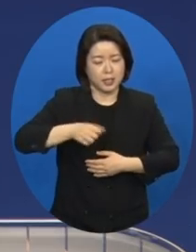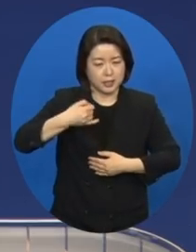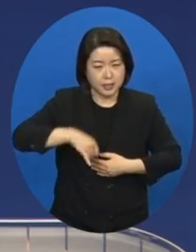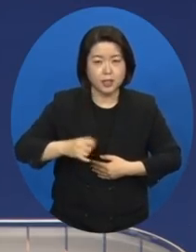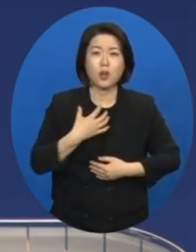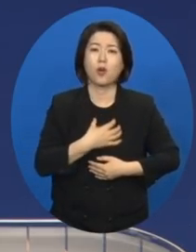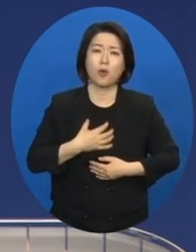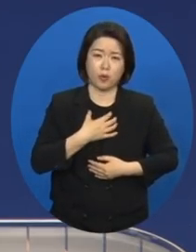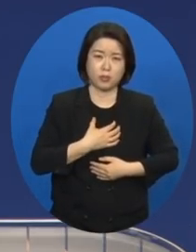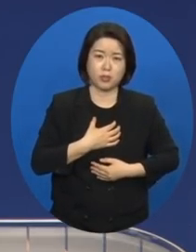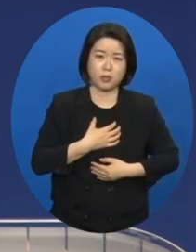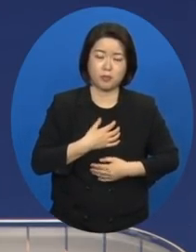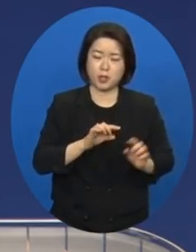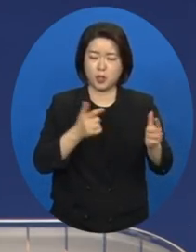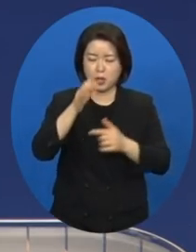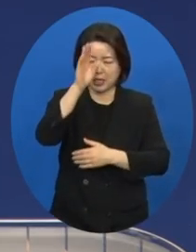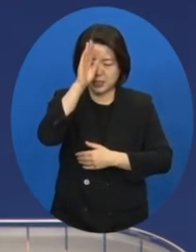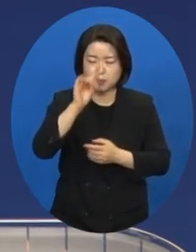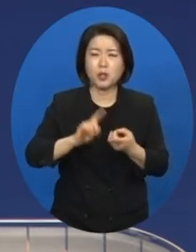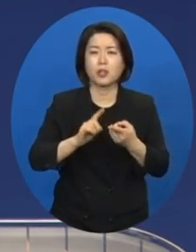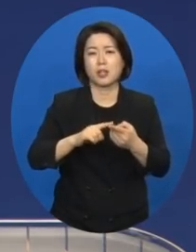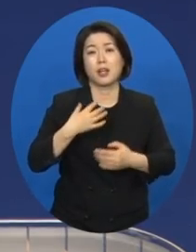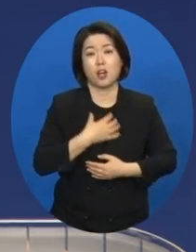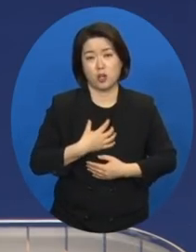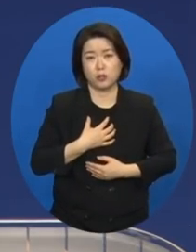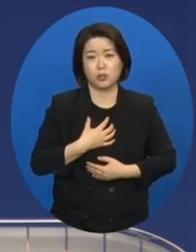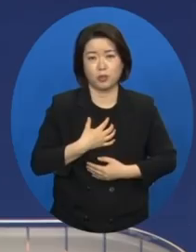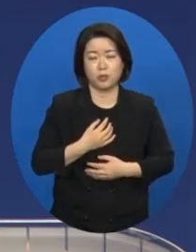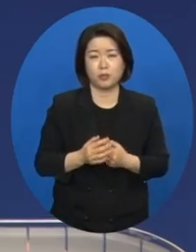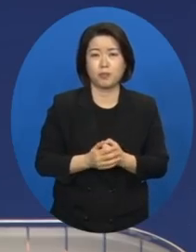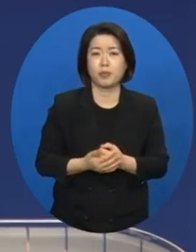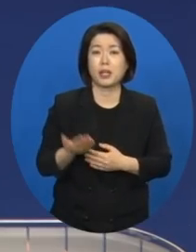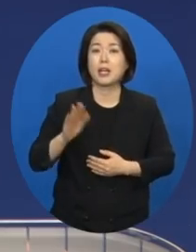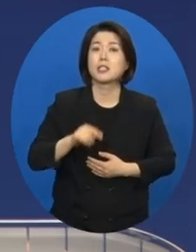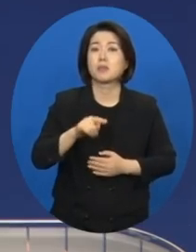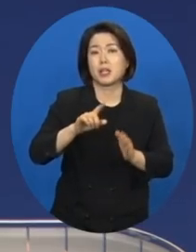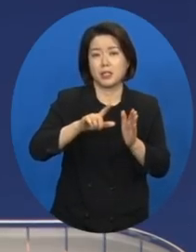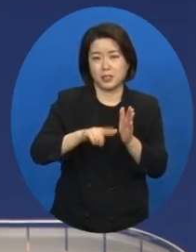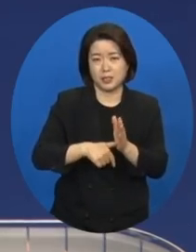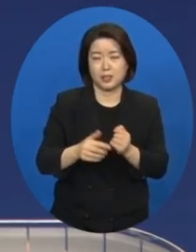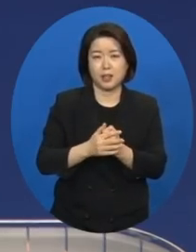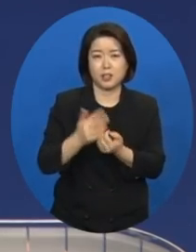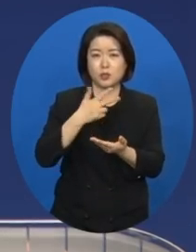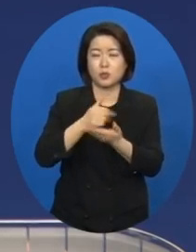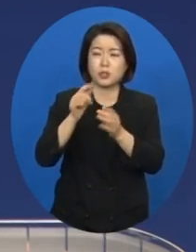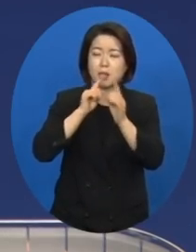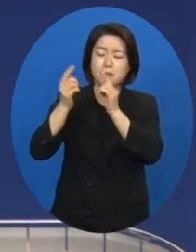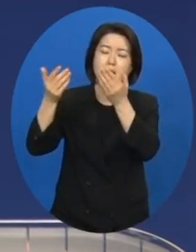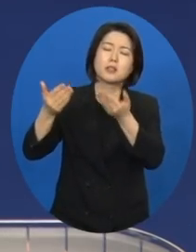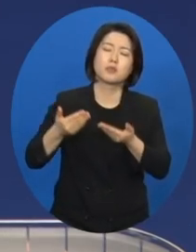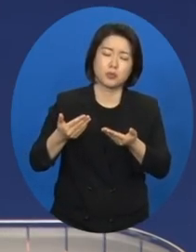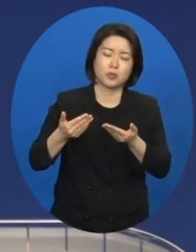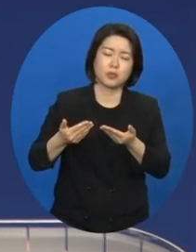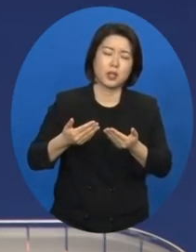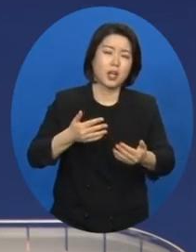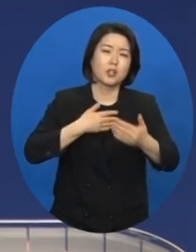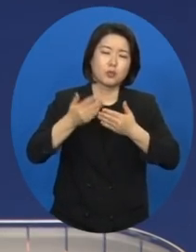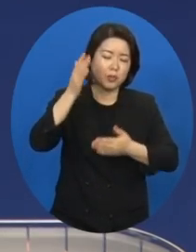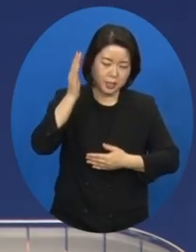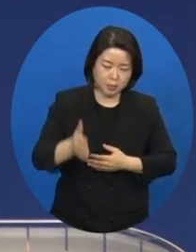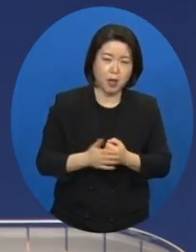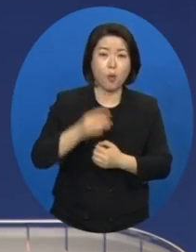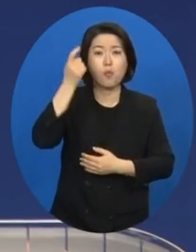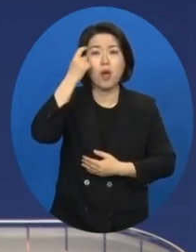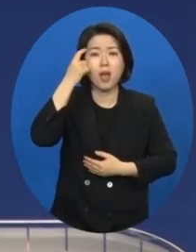걱정, 질병에 대한 걱정. 그러나 이 시간에 주님께서 말씀하십니다. 두려워하지 말아라.